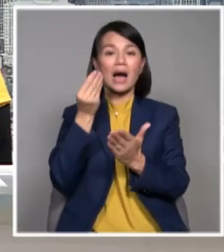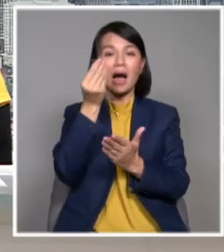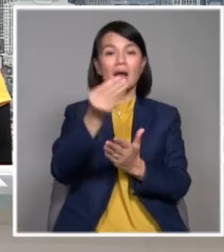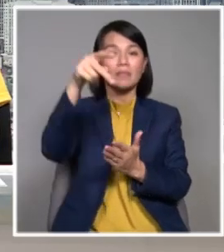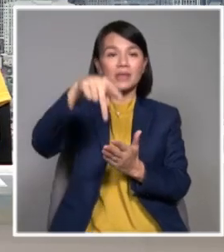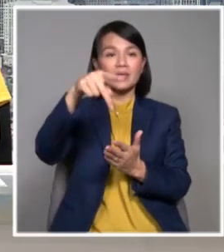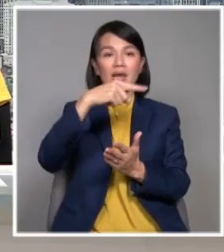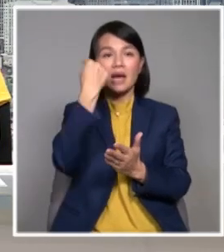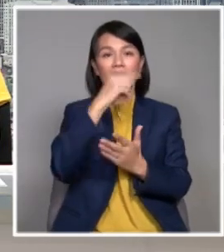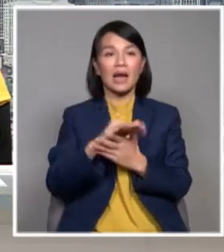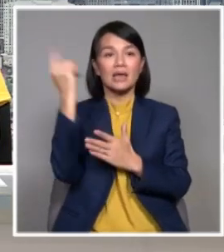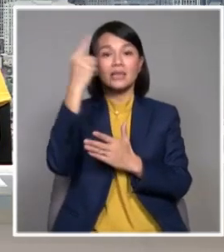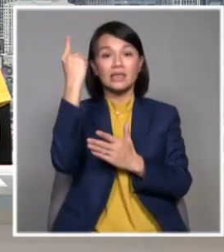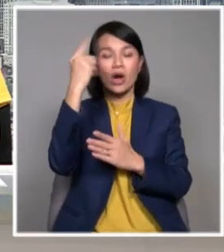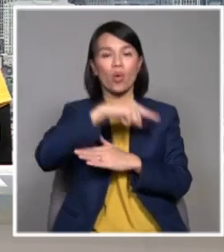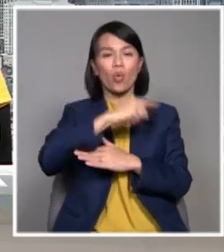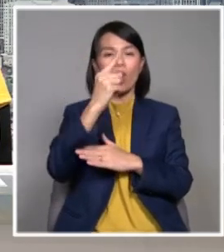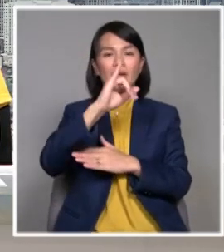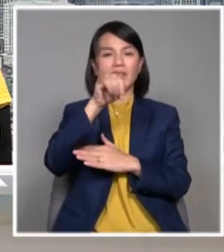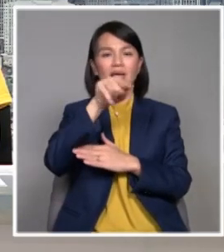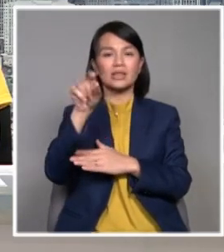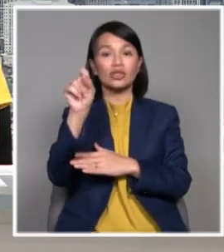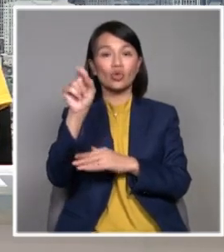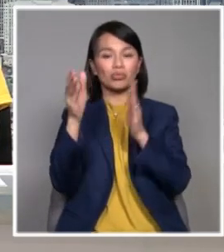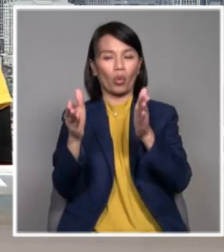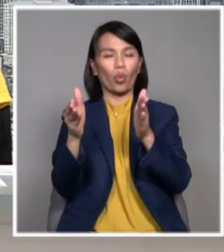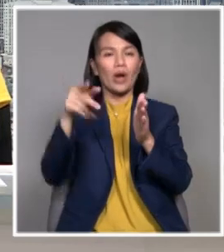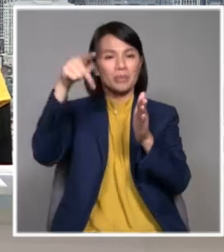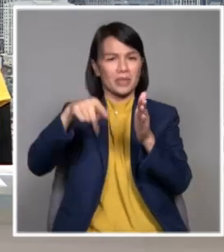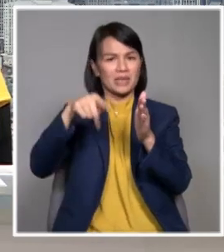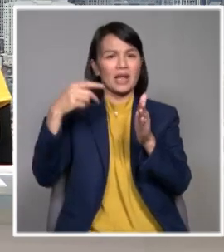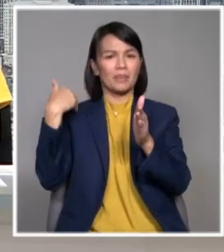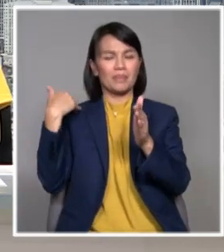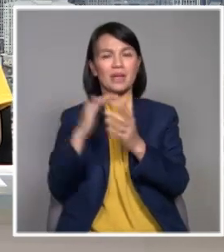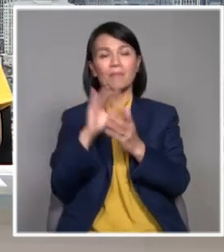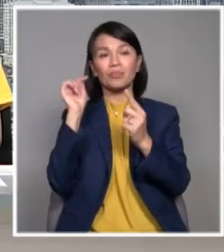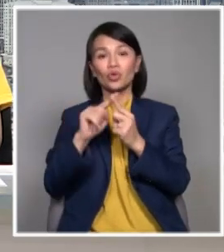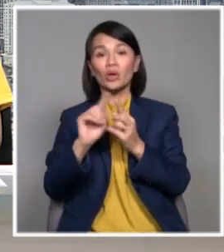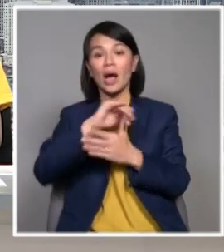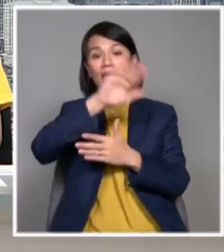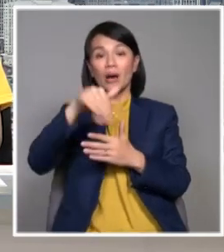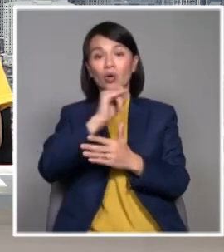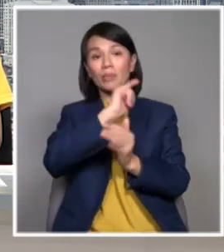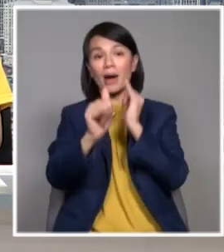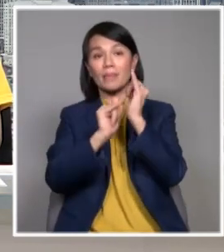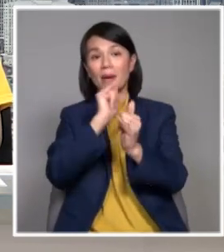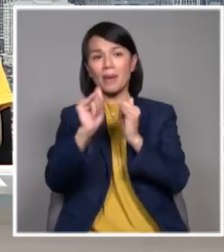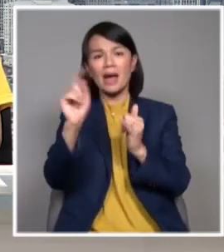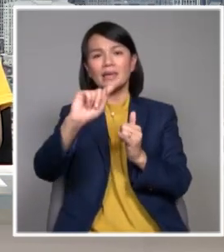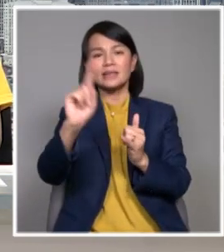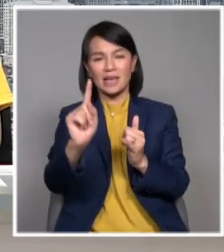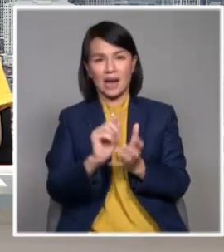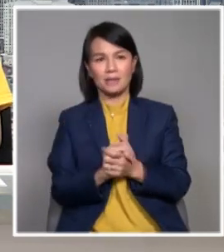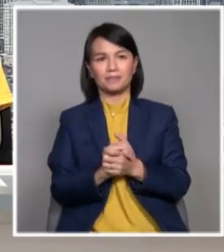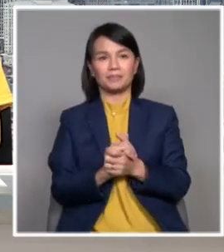รับคนที่เที่ยวในวันธรรมดาที่ไม่ใช่วันหยุดนะคะจุดต่างๆที่พี่น้องประชาชนนิยมเดินทางไปมีหลายสถาน